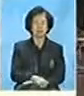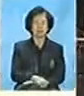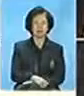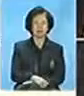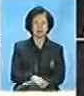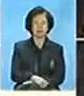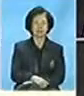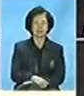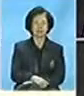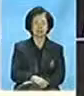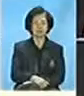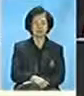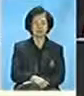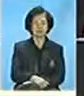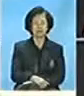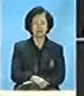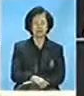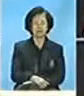ค่ะ